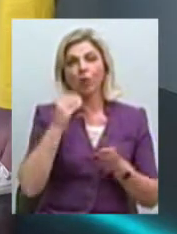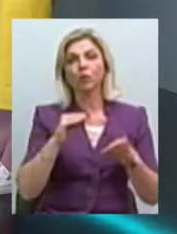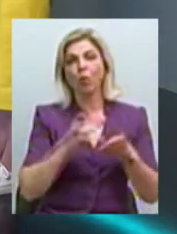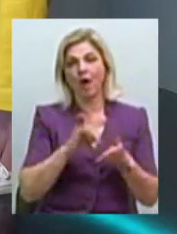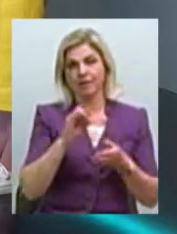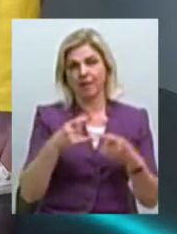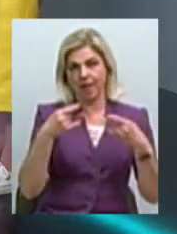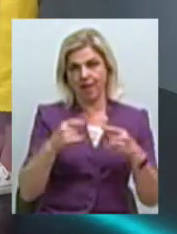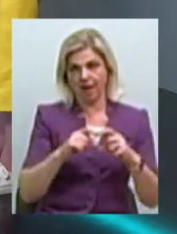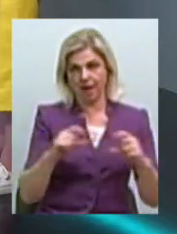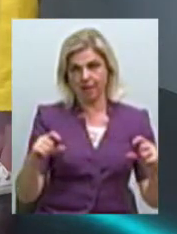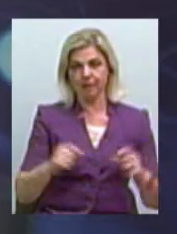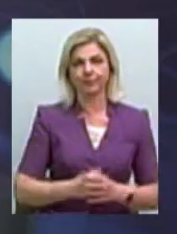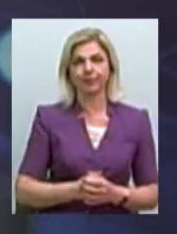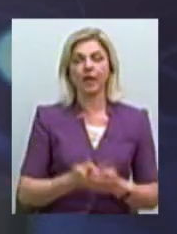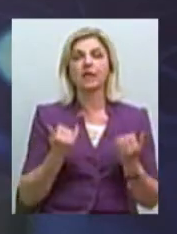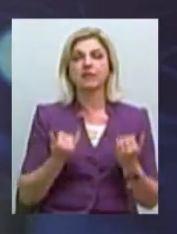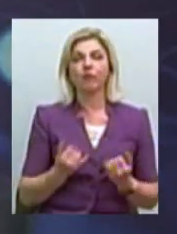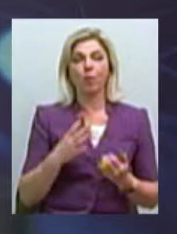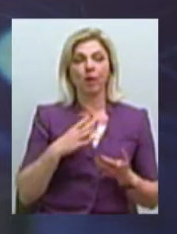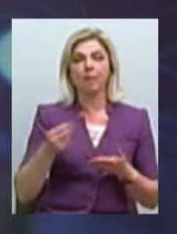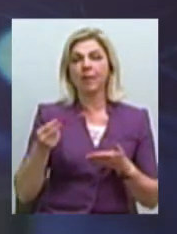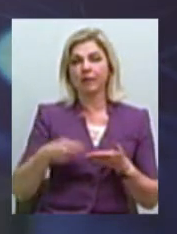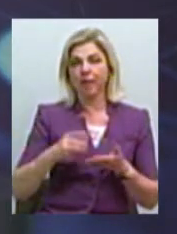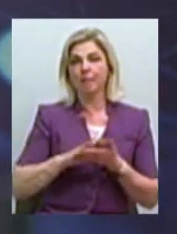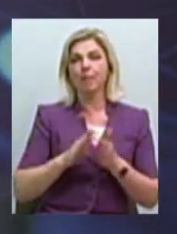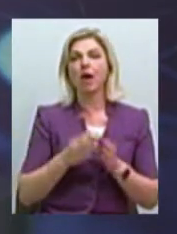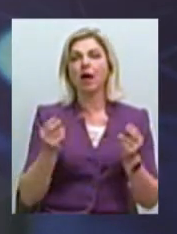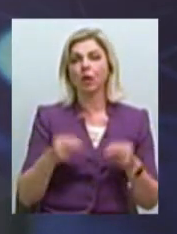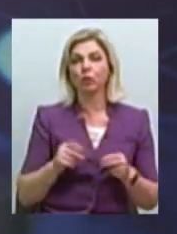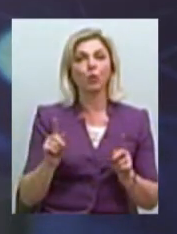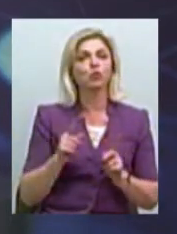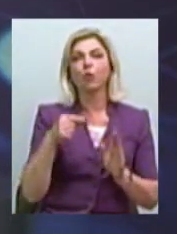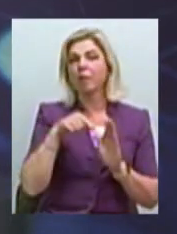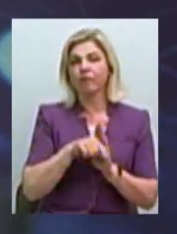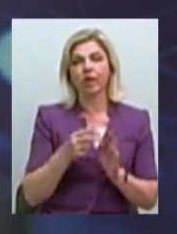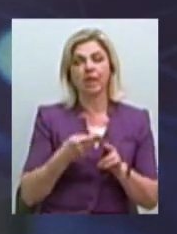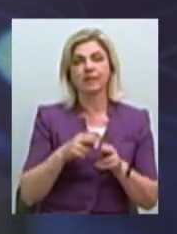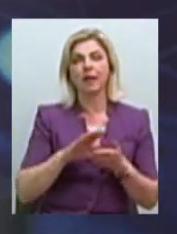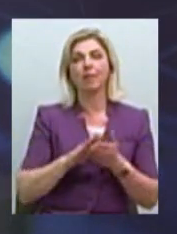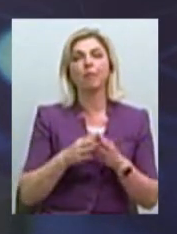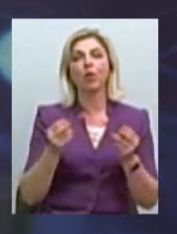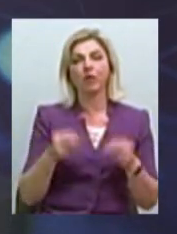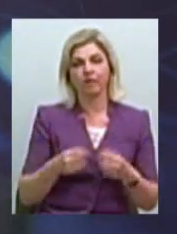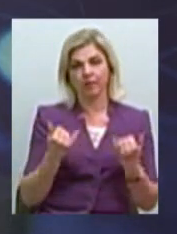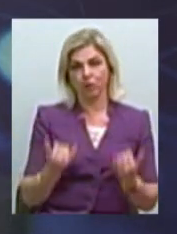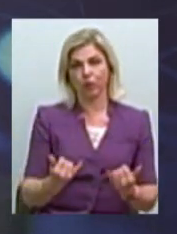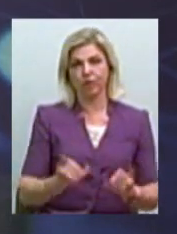76 92 33. Будь ласка, отож, сьогодні був підписаний меморандум. Що передбачає цей меморандум, підписаний